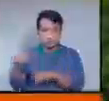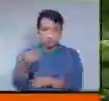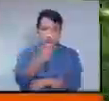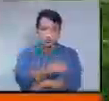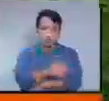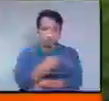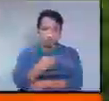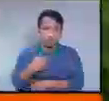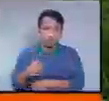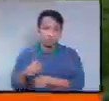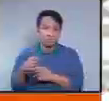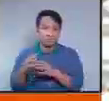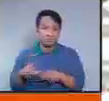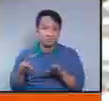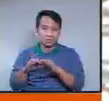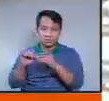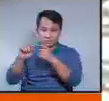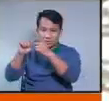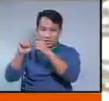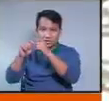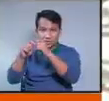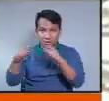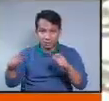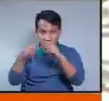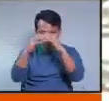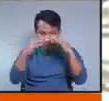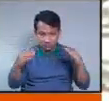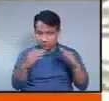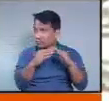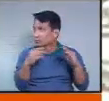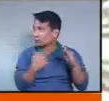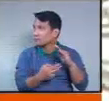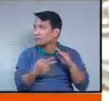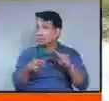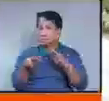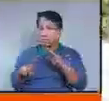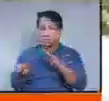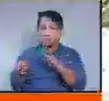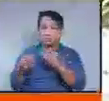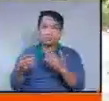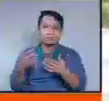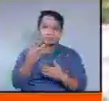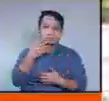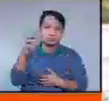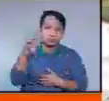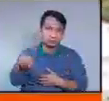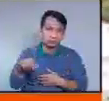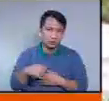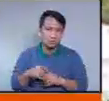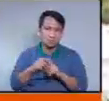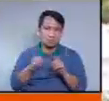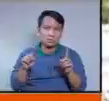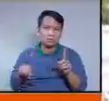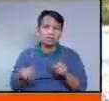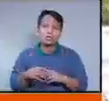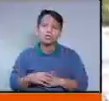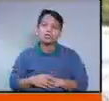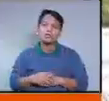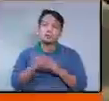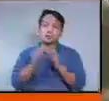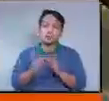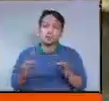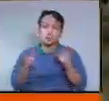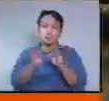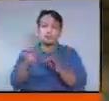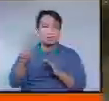lang silang mga tents, doon sila sa loob, and alam naman natin sa tents, di ba, maiinit. Kaya nga lang, kailangan